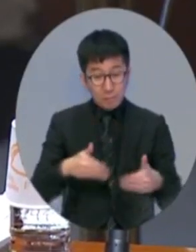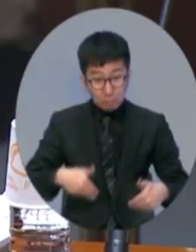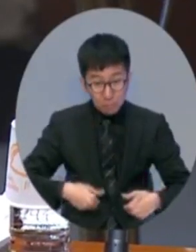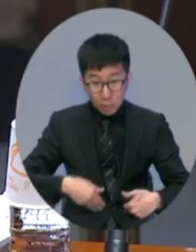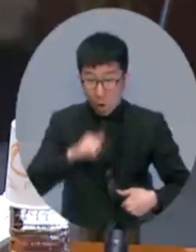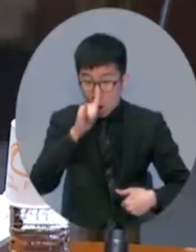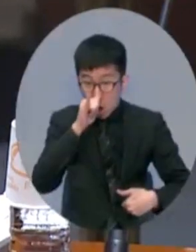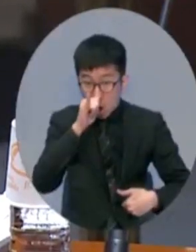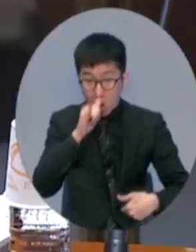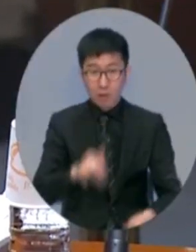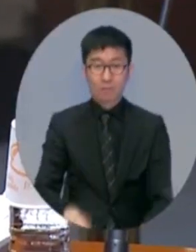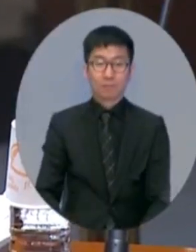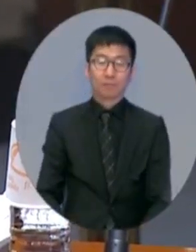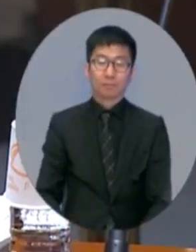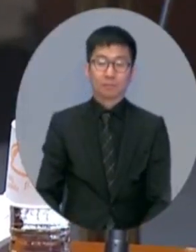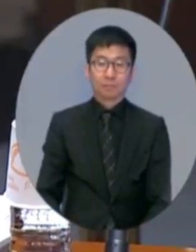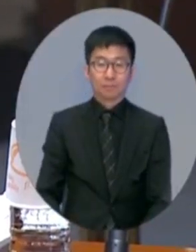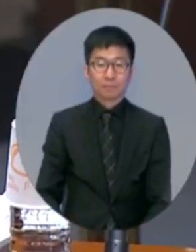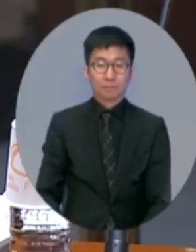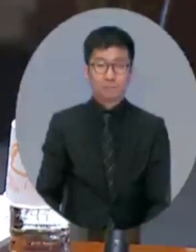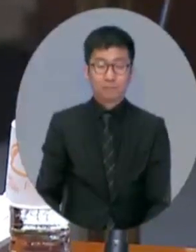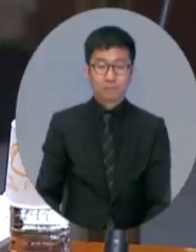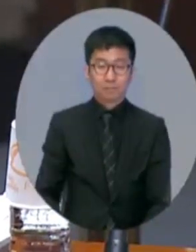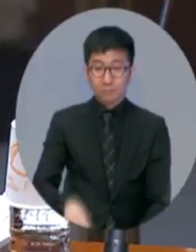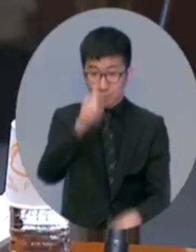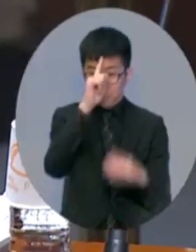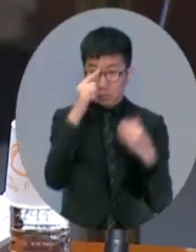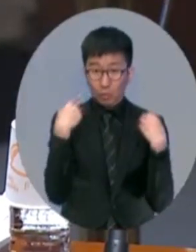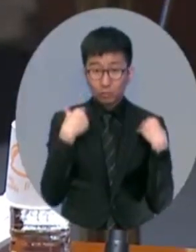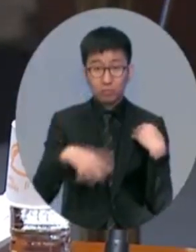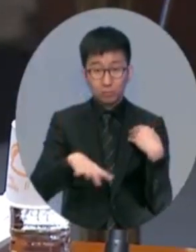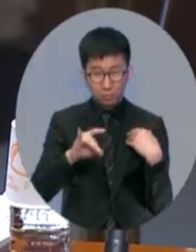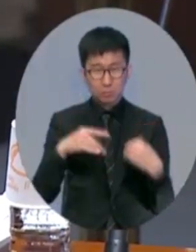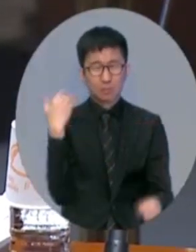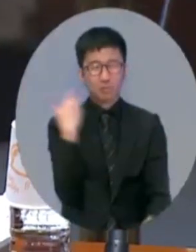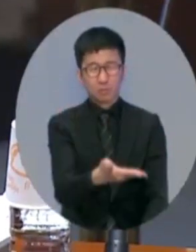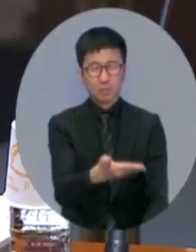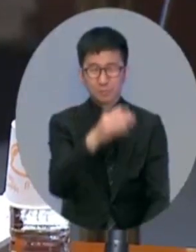있으면 우선 선제적으로 우리 정부가 좀